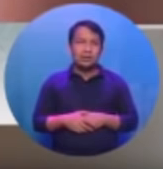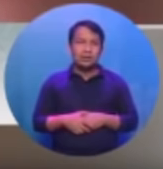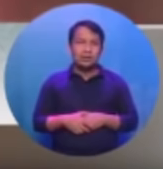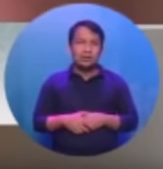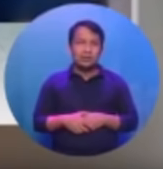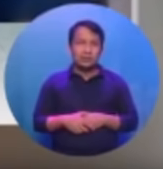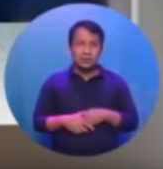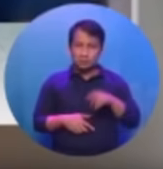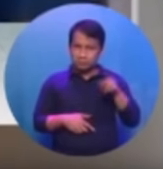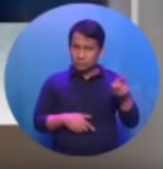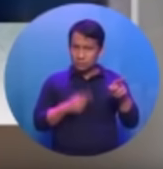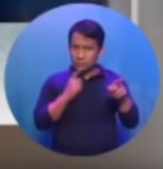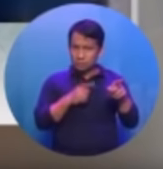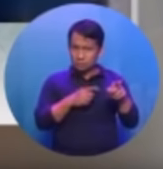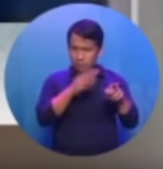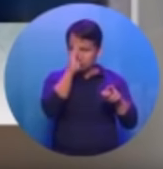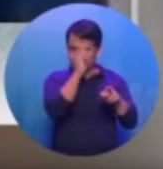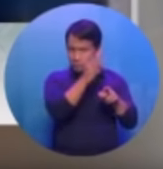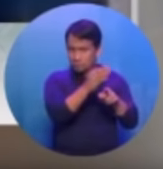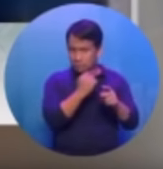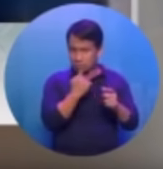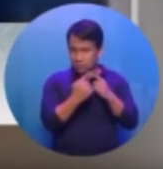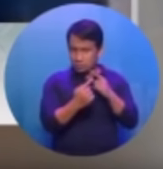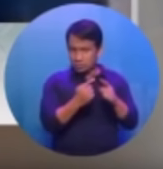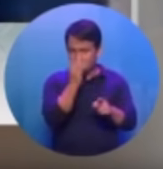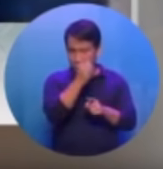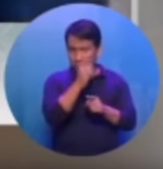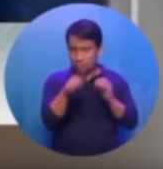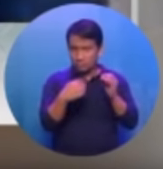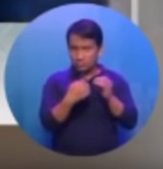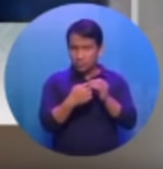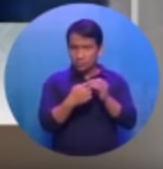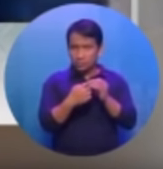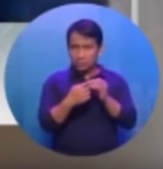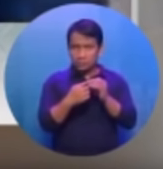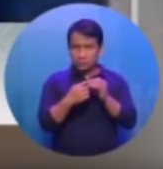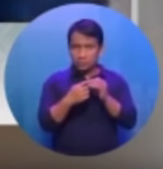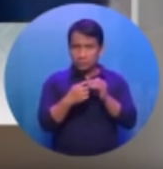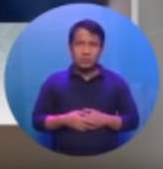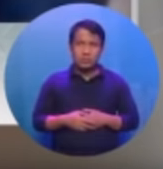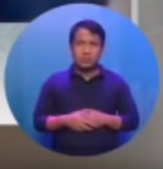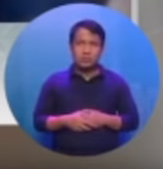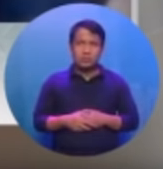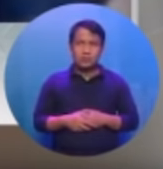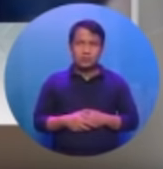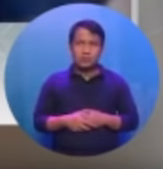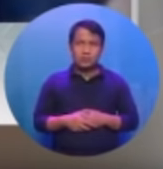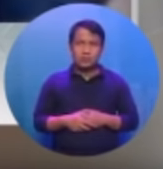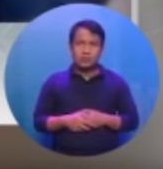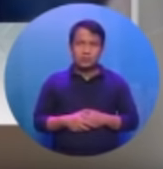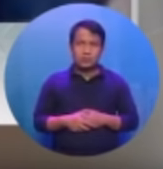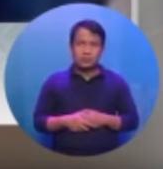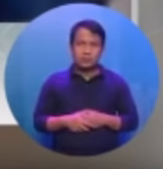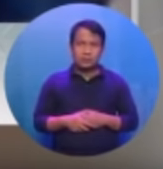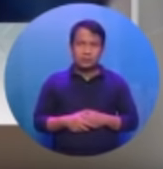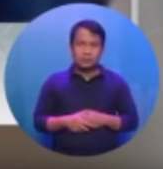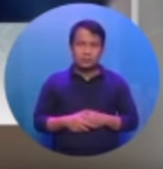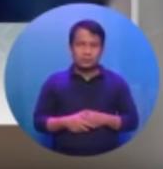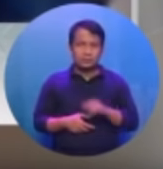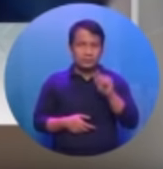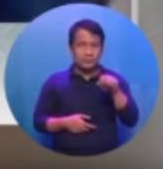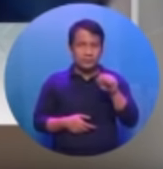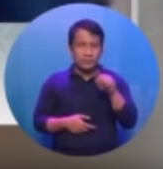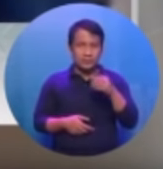sir. Siya ho ba'y kinumprantan niyo na tungkol sa videong ito? Nag-usap na ho ba kayo, sir? Pati doon sa mother ko po,